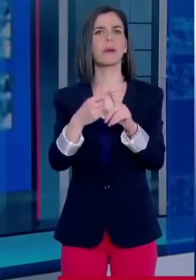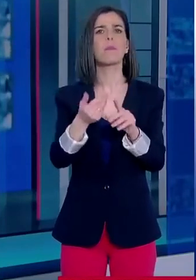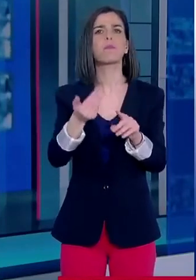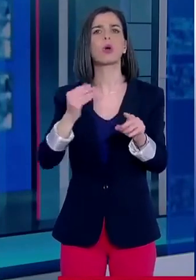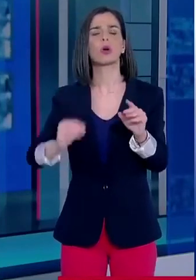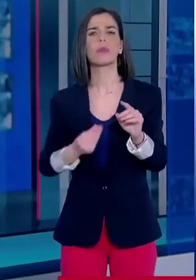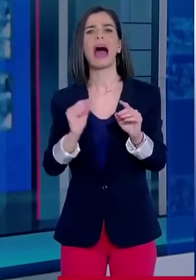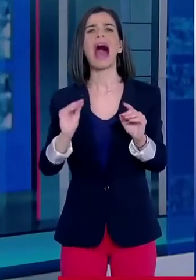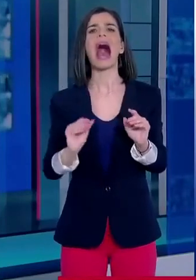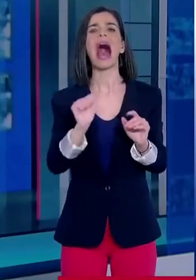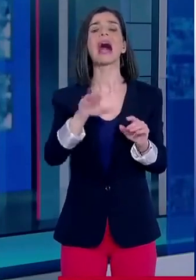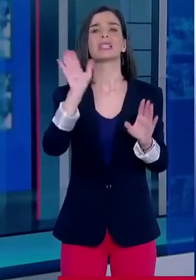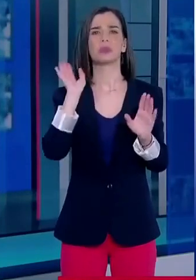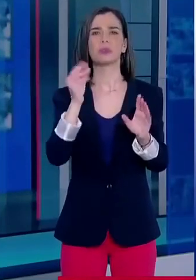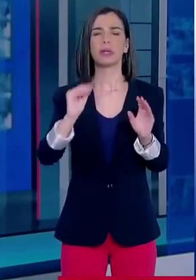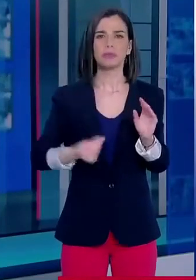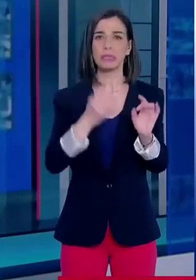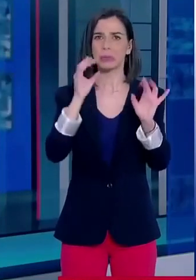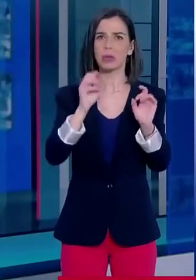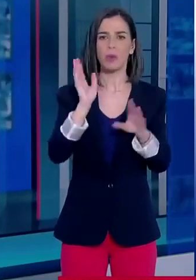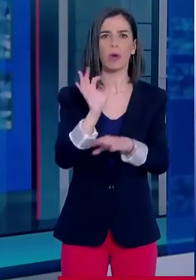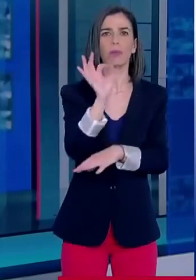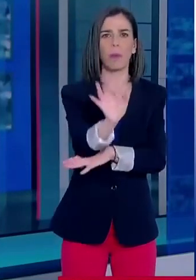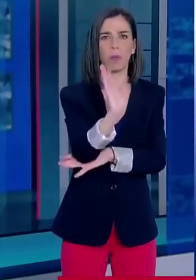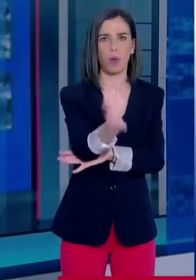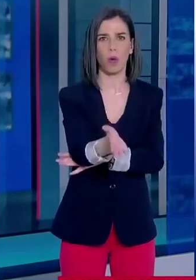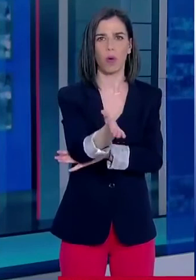εννοώ ασυμπτωματικός? Αυτός δεν έχει κανένα σύμπτωμα και μπορεί να σε κολλήσει.